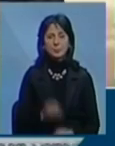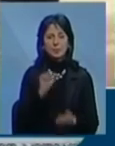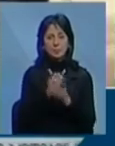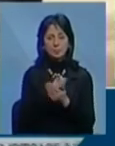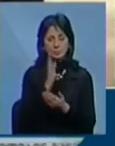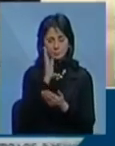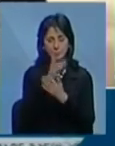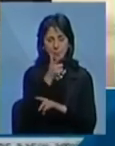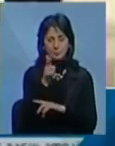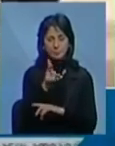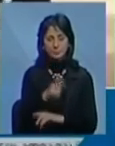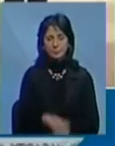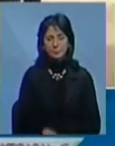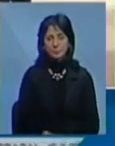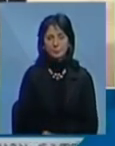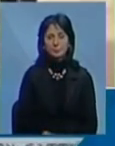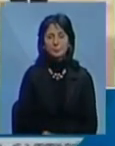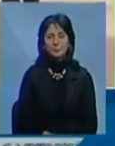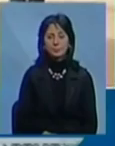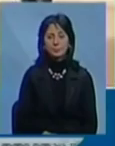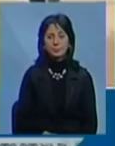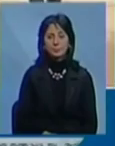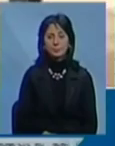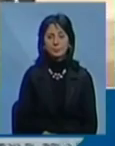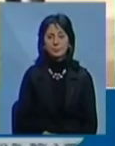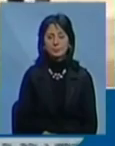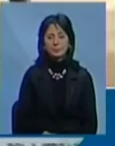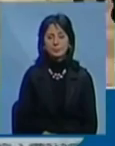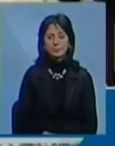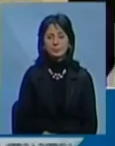ბრიფინგს პირდაპირ ეთერში გთავაზობთ